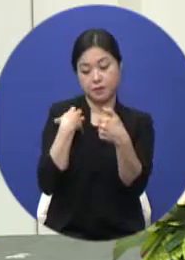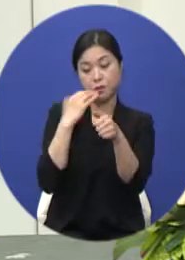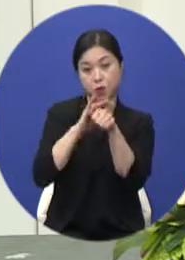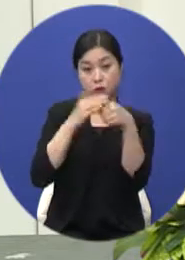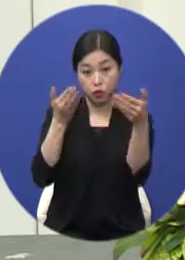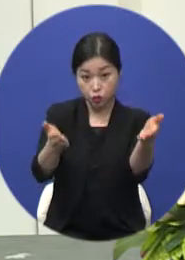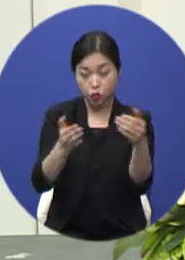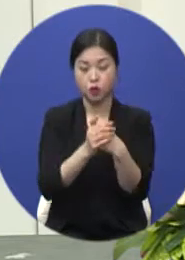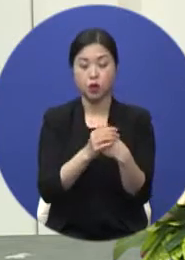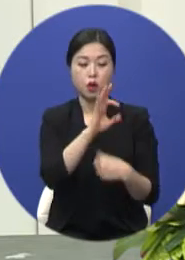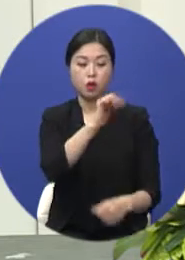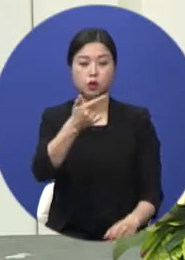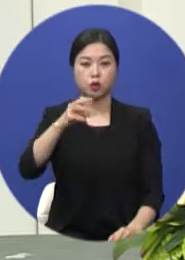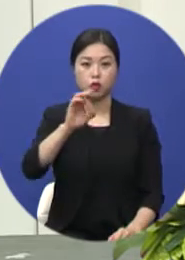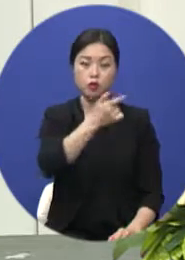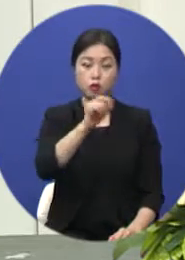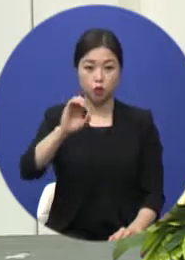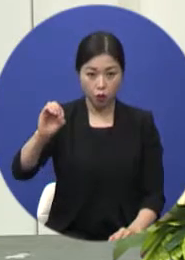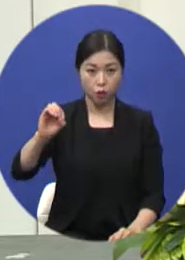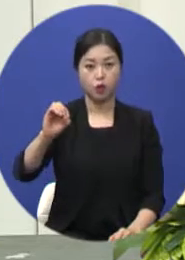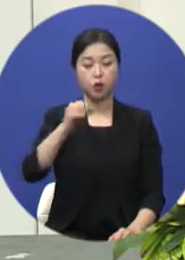해드리고요.